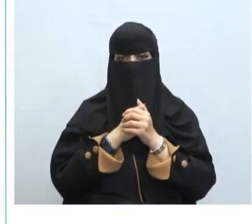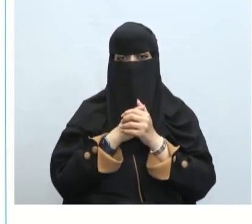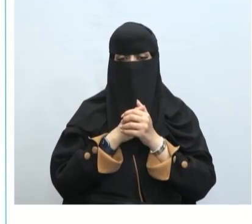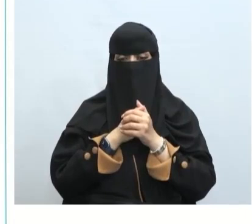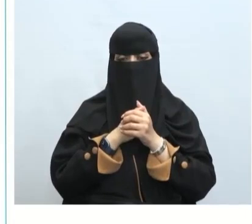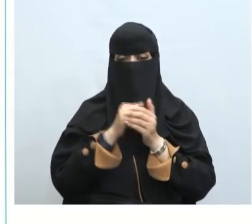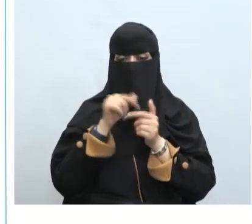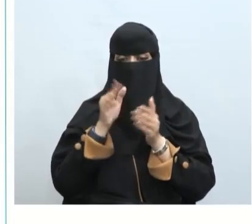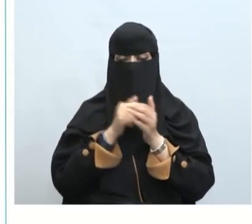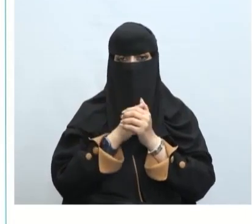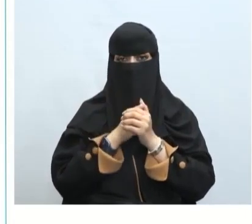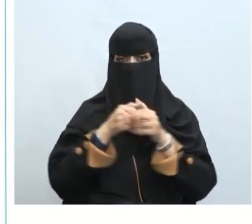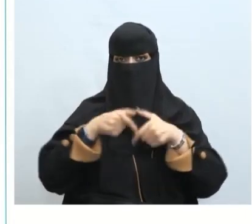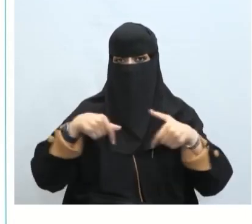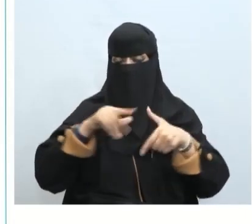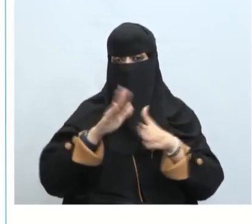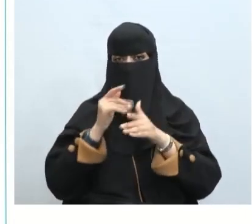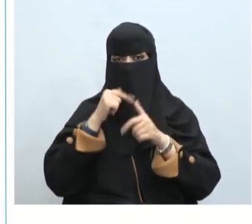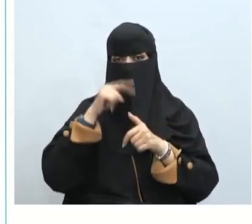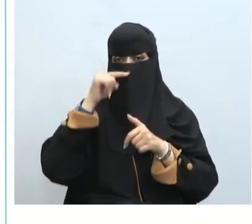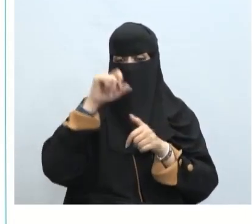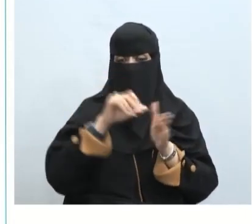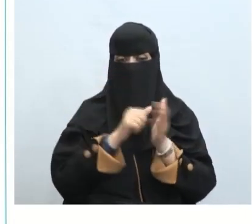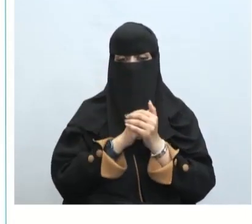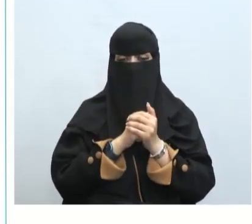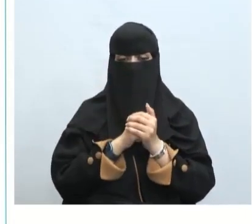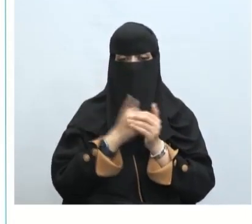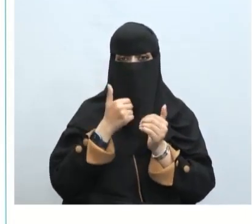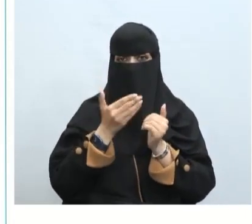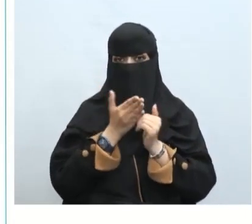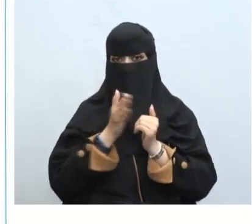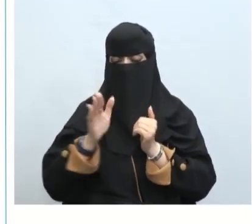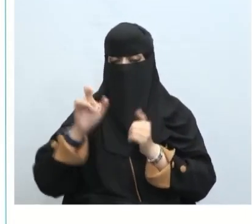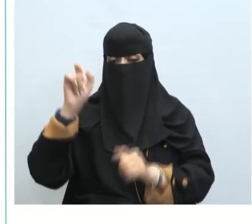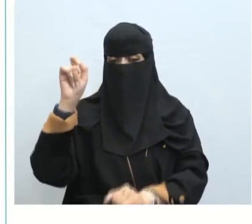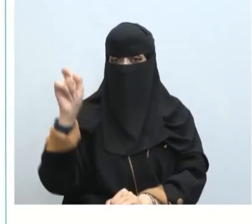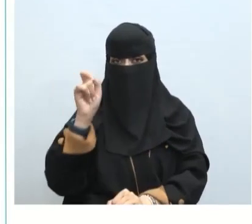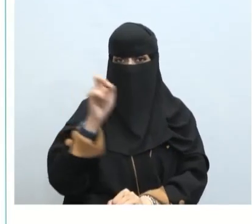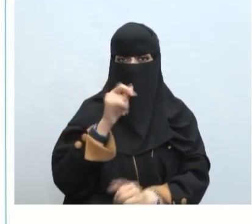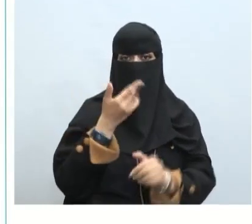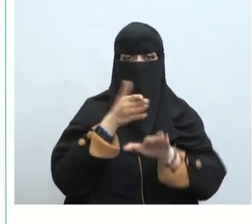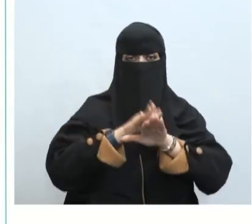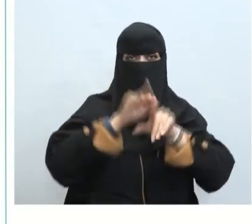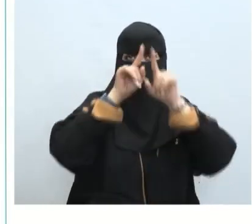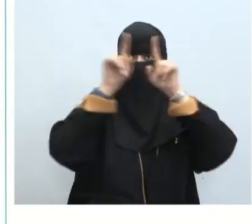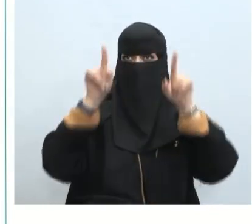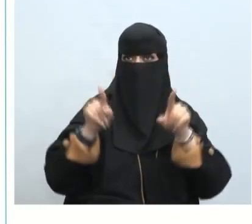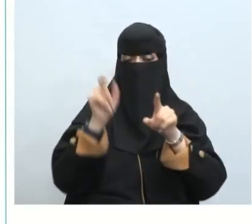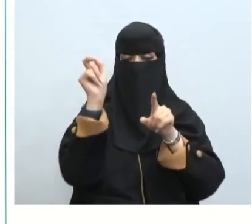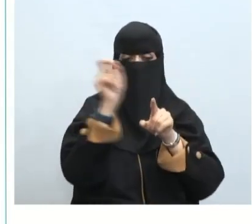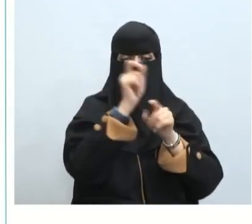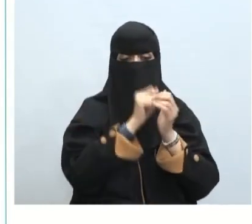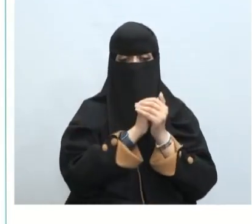علامات او عبارات مسيئه ثلاثه تجنب الكتابه او الرسم